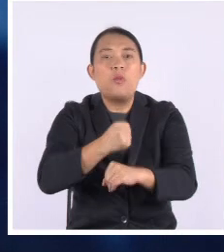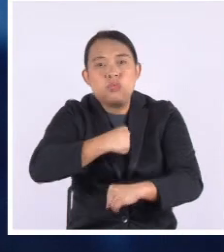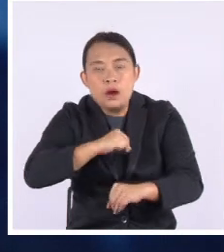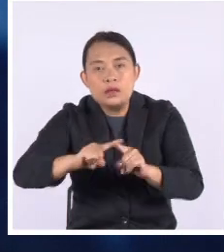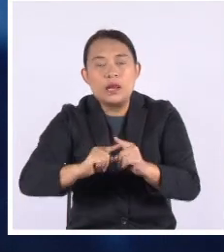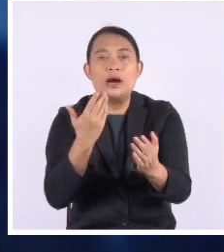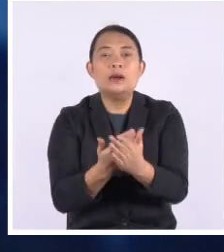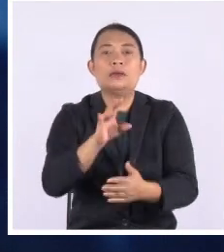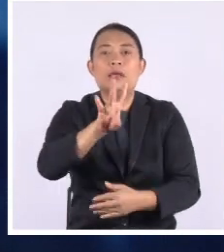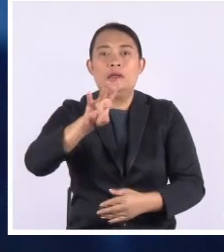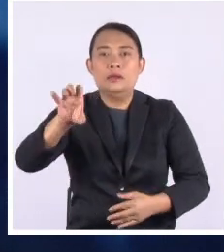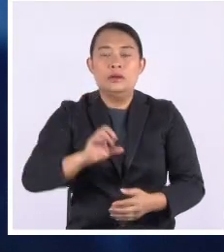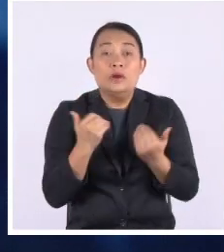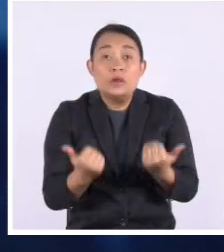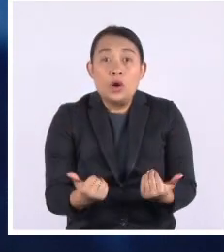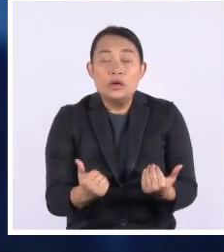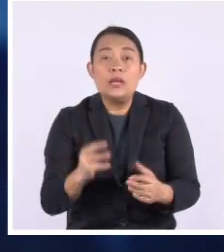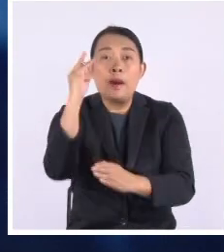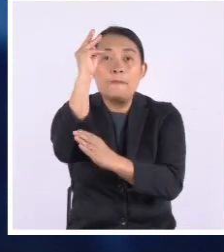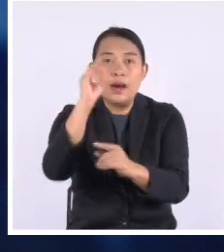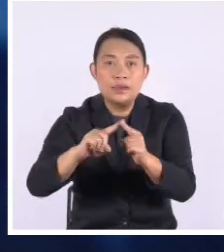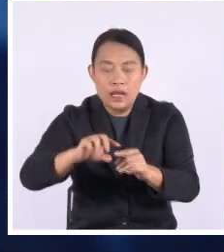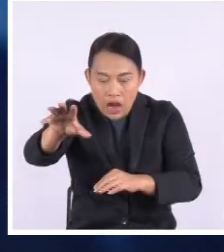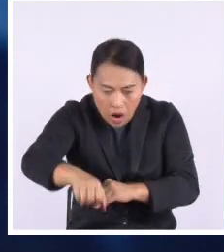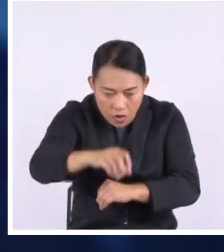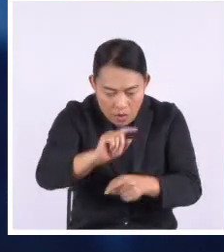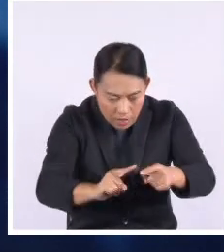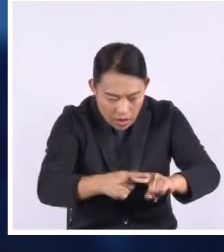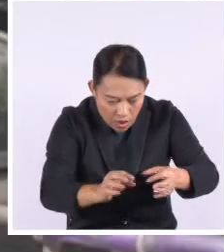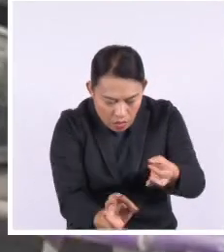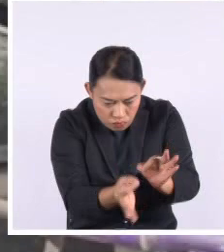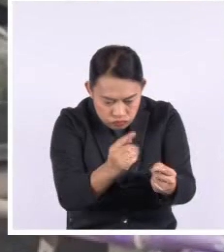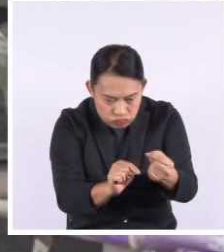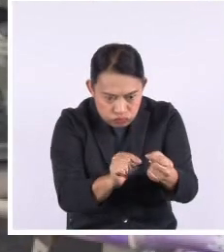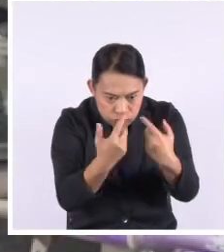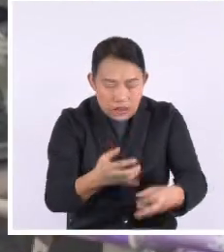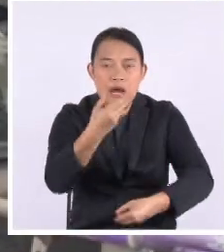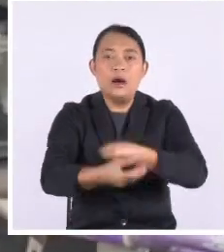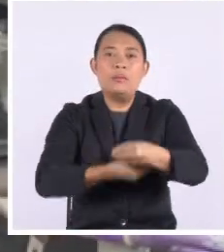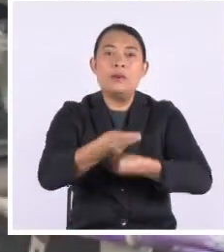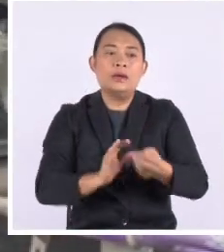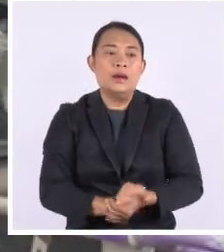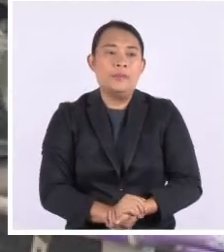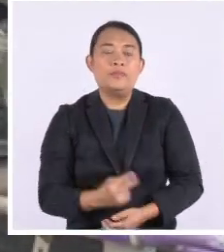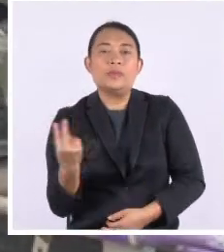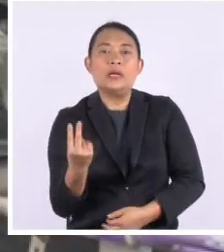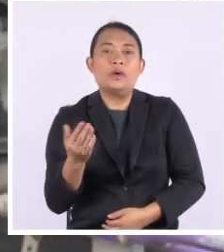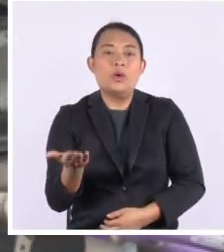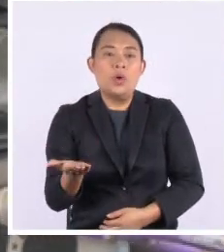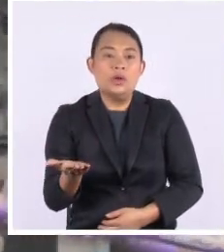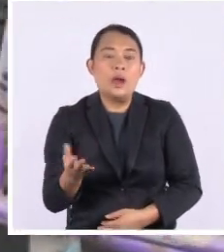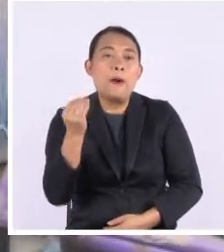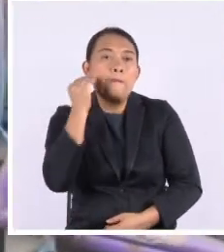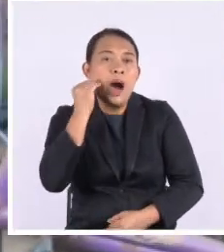อนนี้ก็คือไปเก็บพวกเศษไม้มาเผาเป็นถ่านแล้วเอาไปขายแต่ปัญหาก็คือสองตายายก็ป่วยและดูสภาพบ้านที่